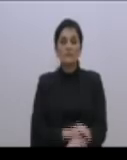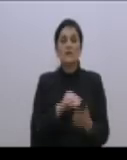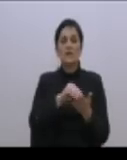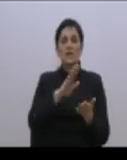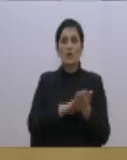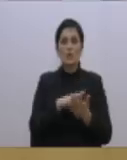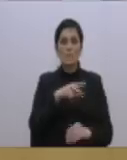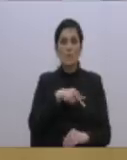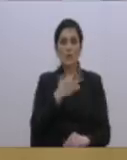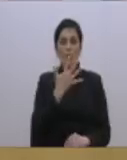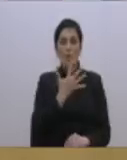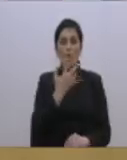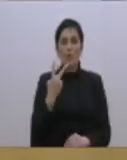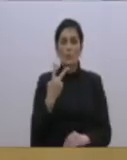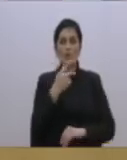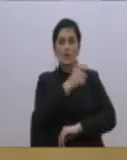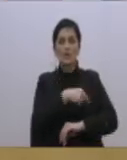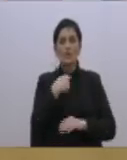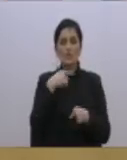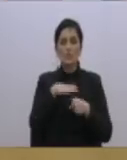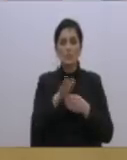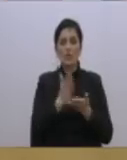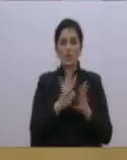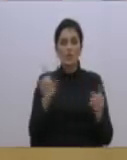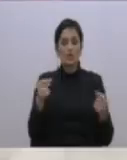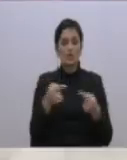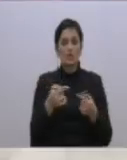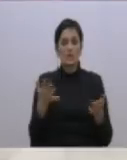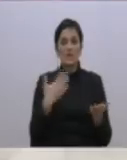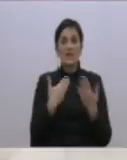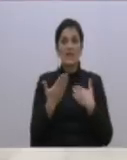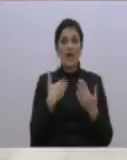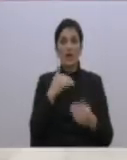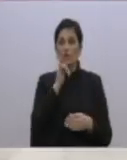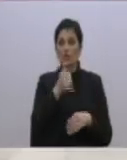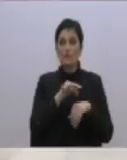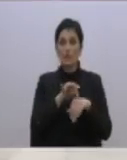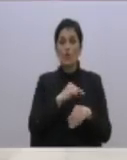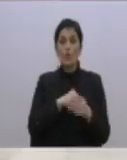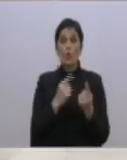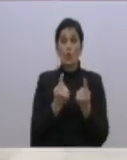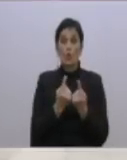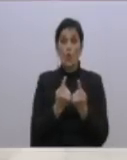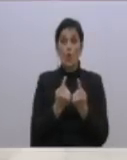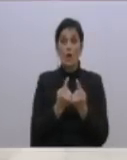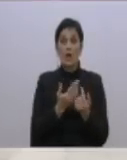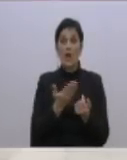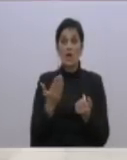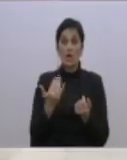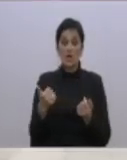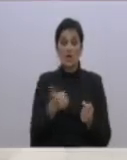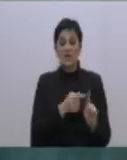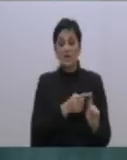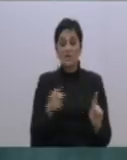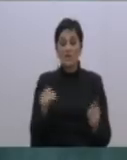Registratsiya gaia parlamentis 12-ma tsayruma korumi arais shesamisat regist kentsiskhvebi ver gaimarteba kolegebo mimdina kuris